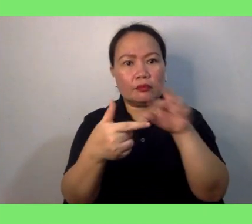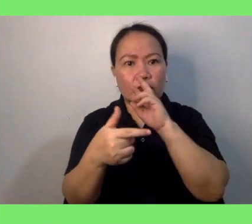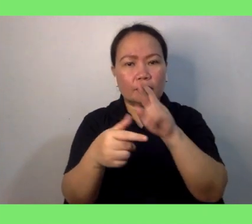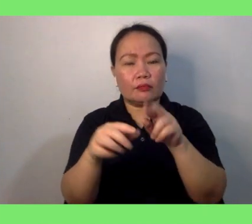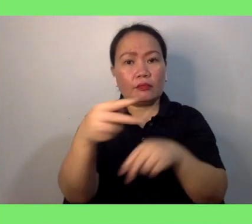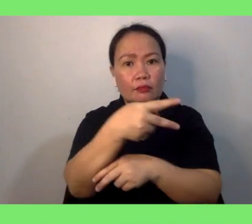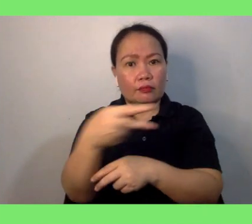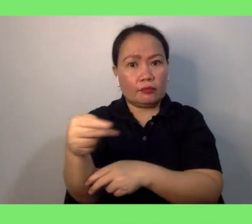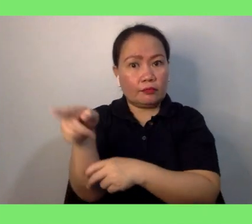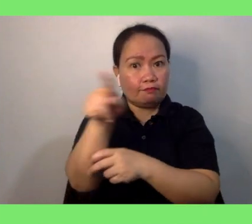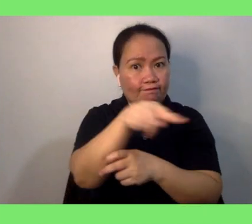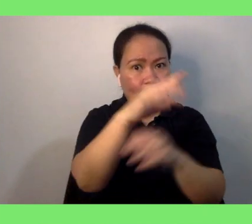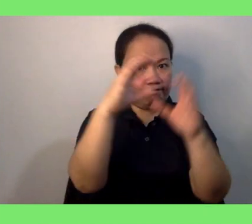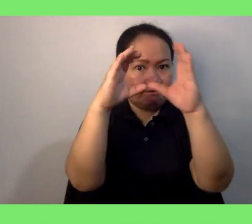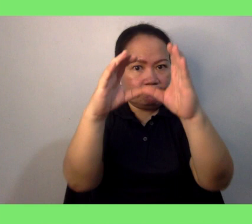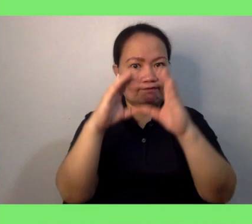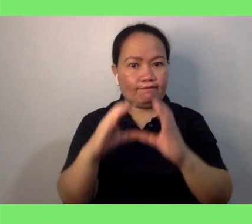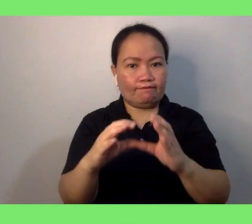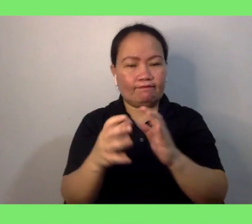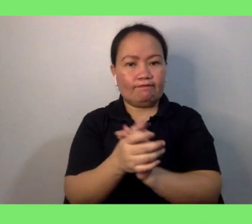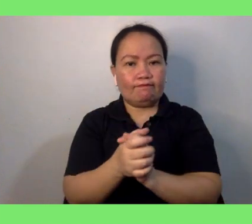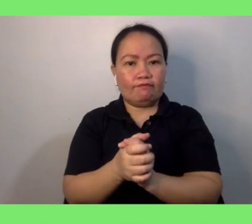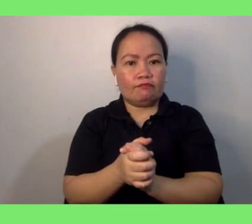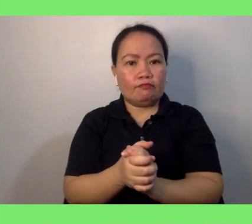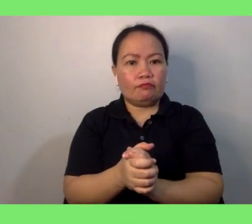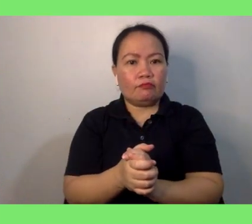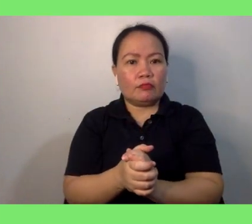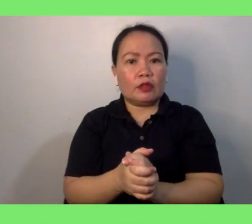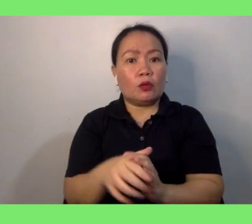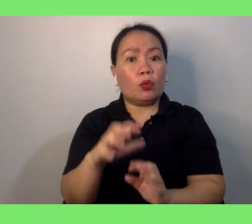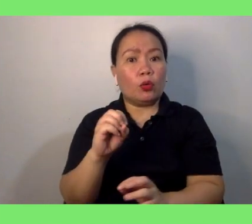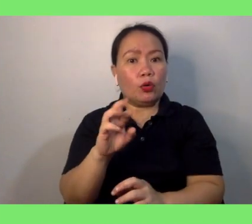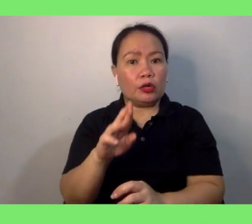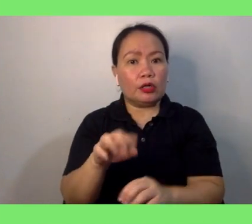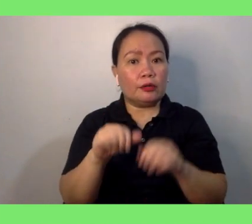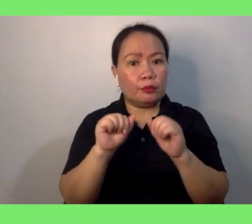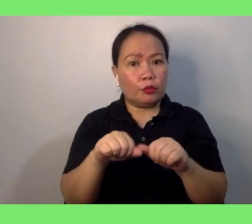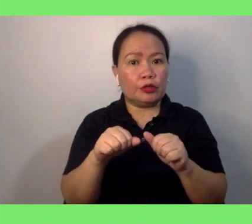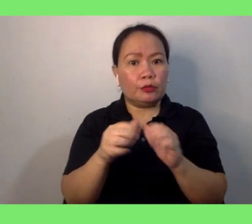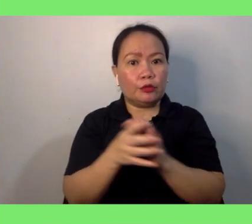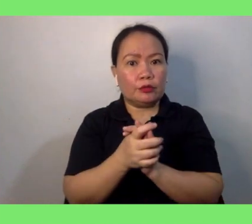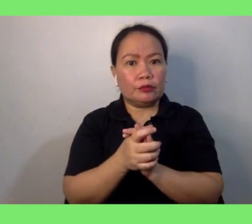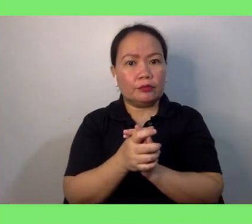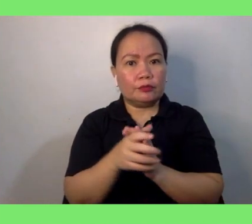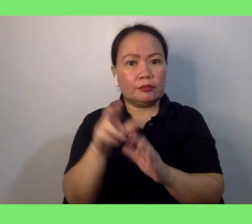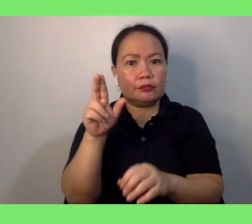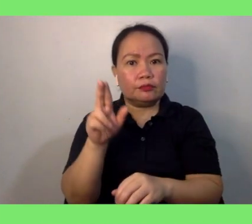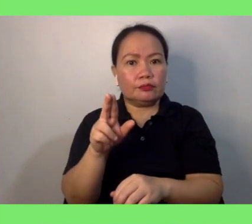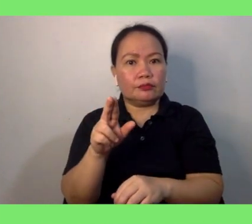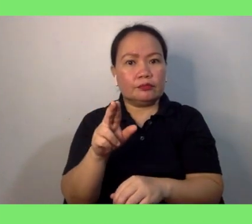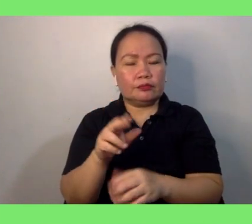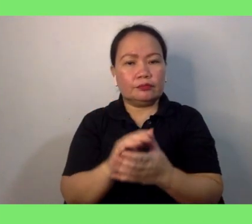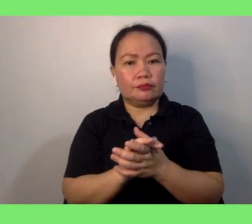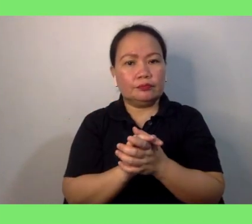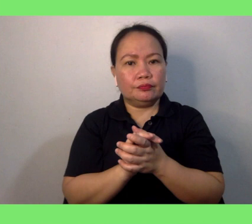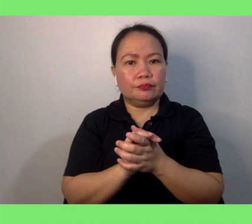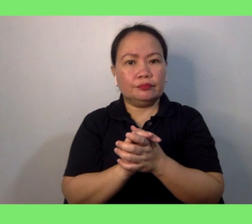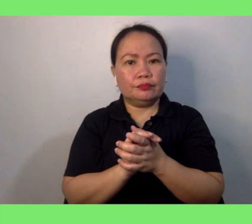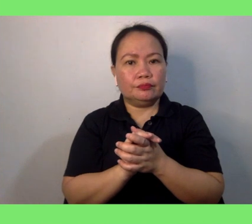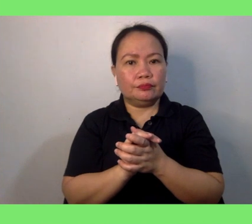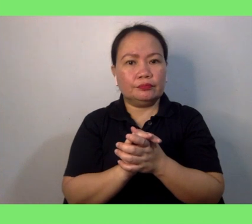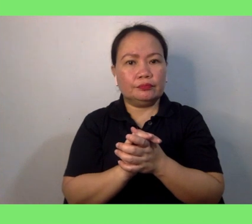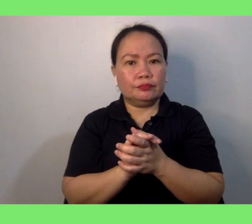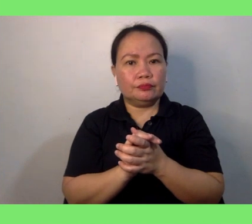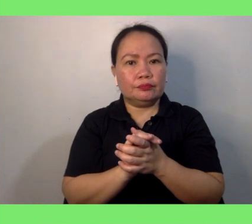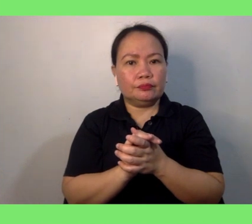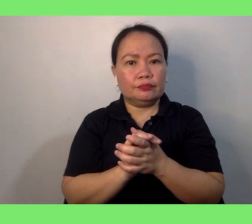yung concept ng, pwede mong gamitin yung, eto, so 62 plus